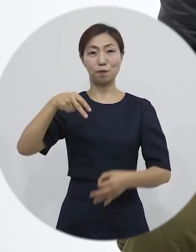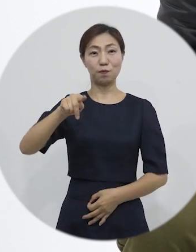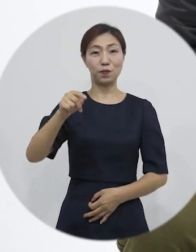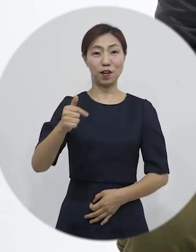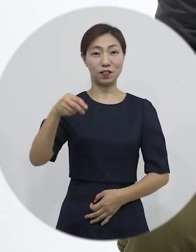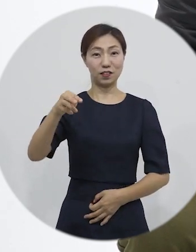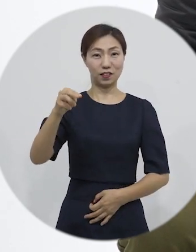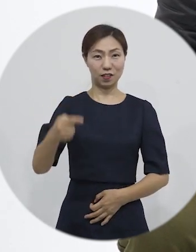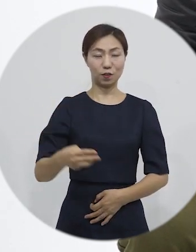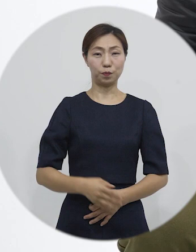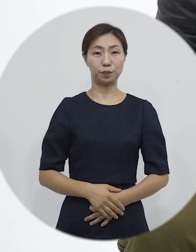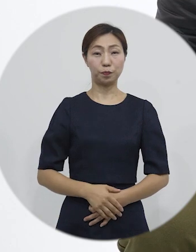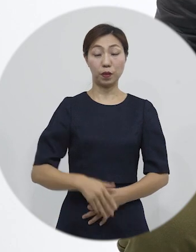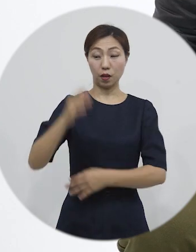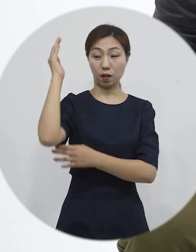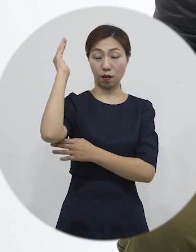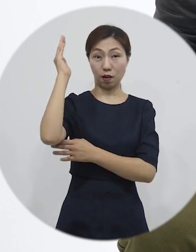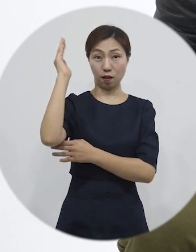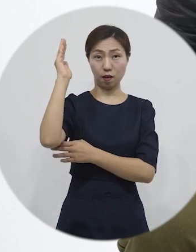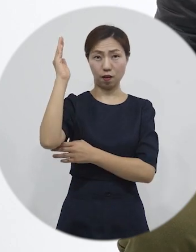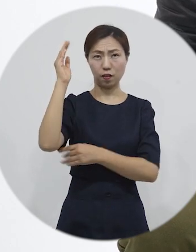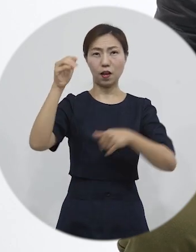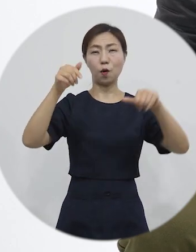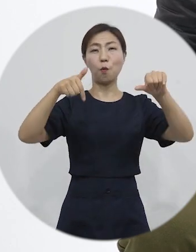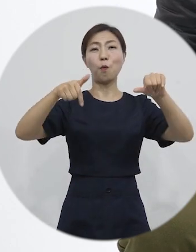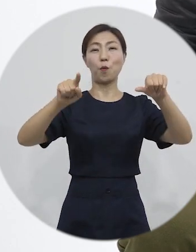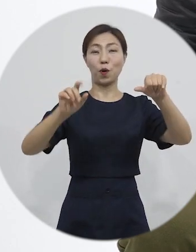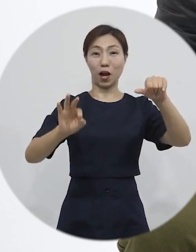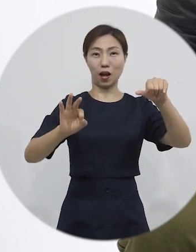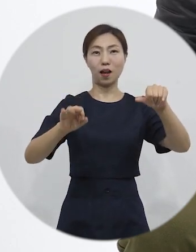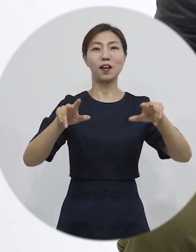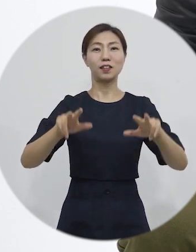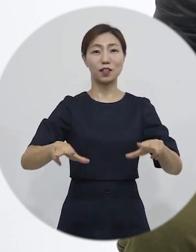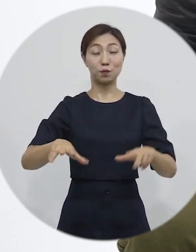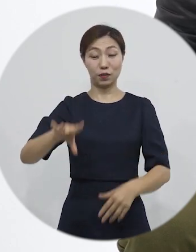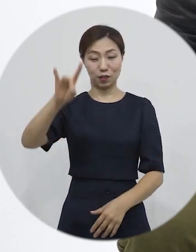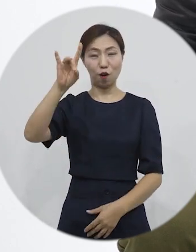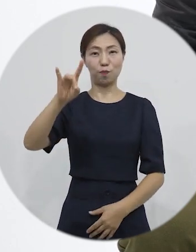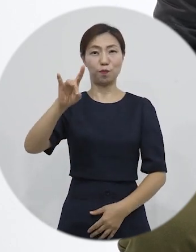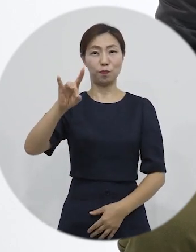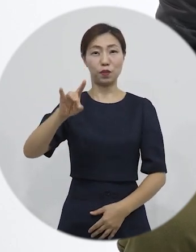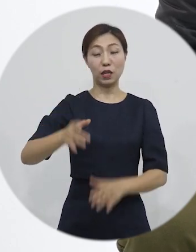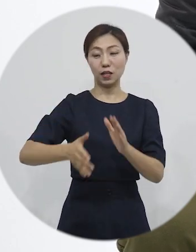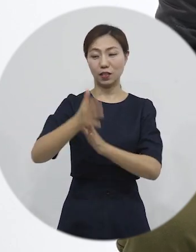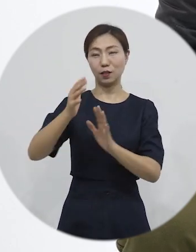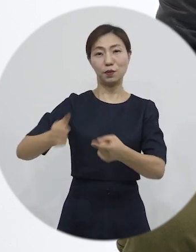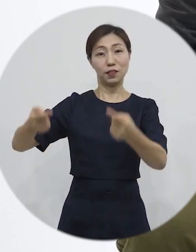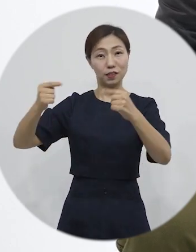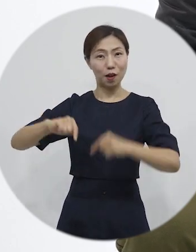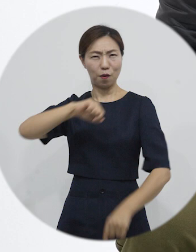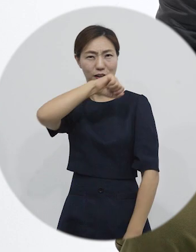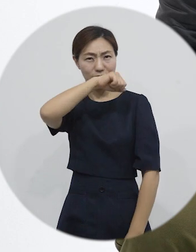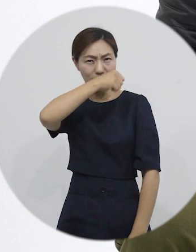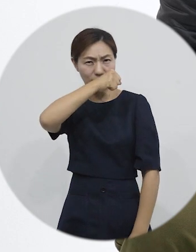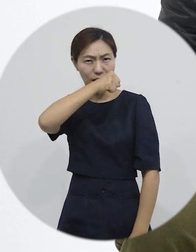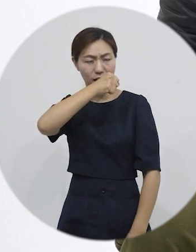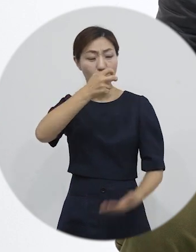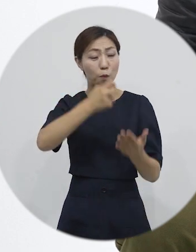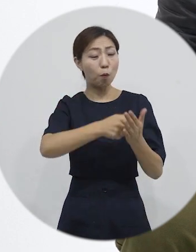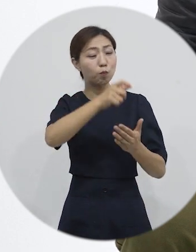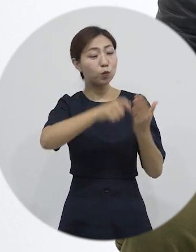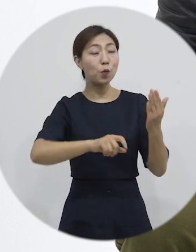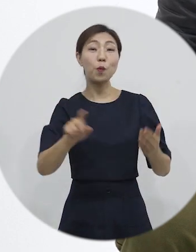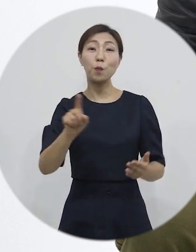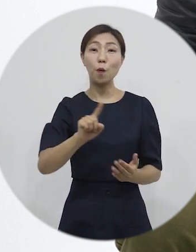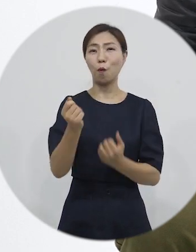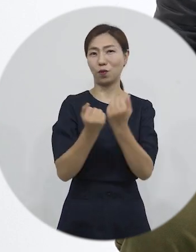전체 5개예요. 그리고 지금 여러분들이 들으시는 것은 첫 번째 강의로 주민참여예산제가 어떤 제도인지를 설명하는